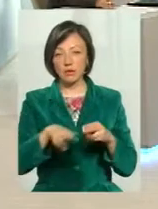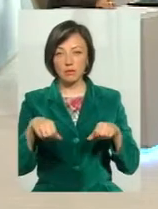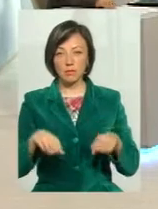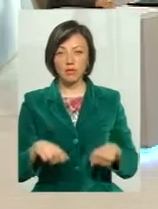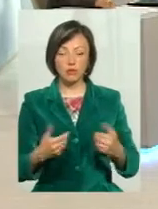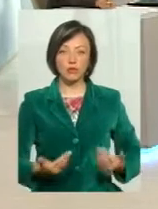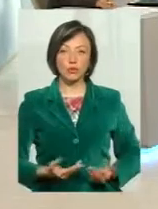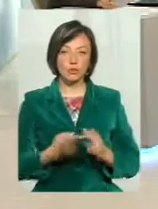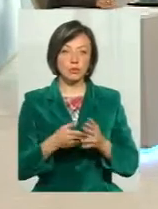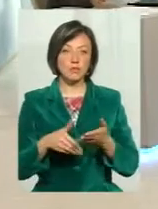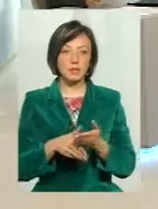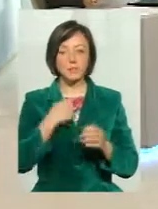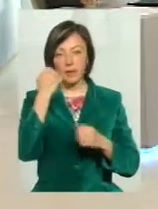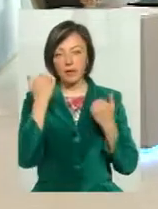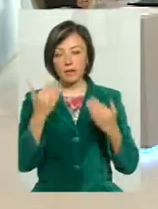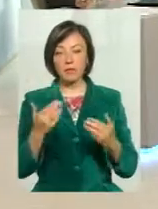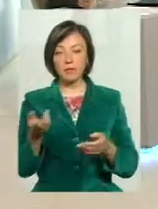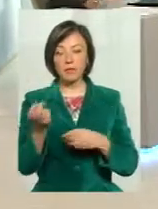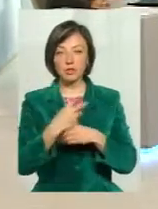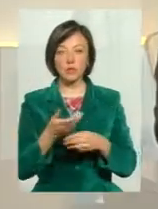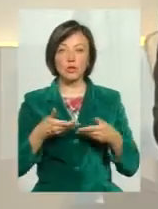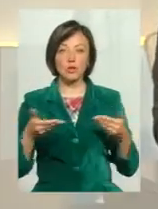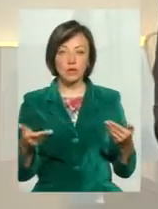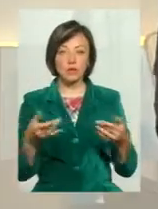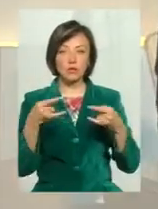субсидії. Дякую, пане Вадим. Дякую за те, що сьогодні